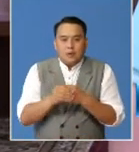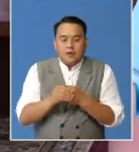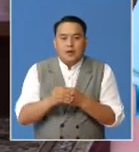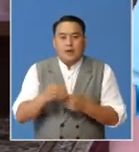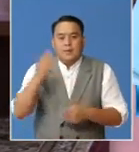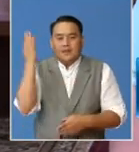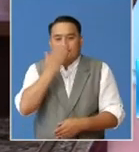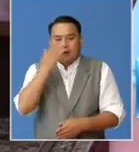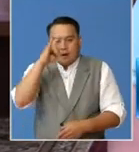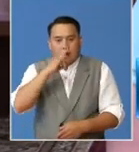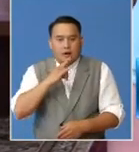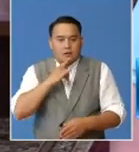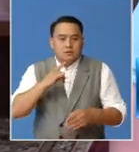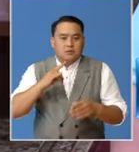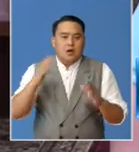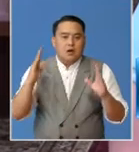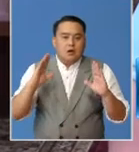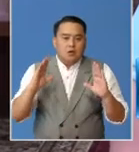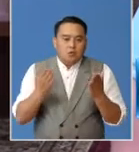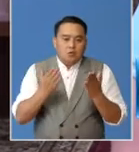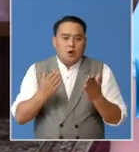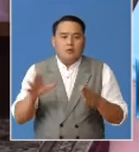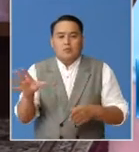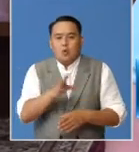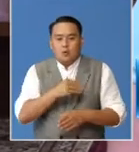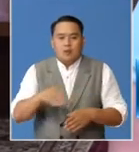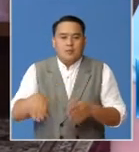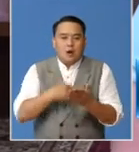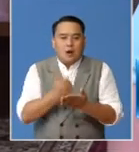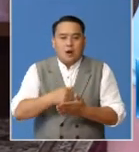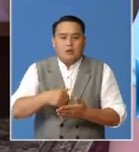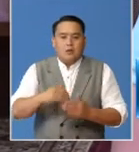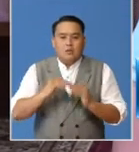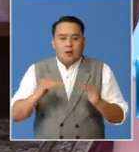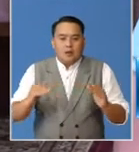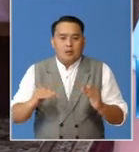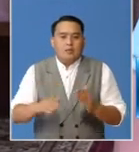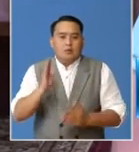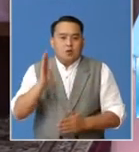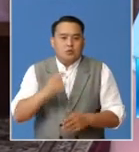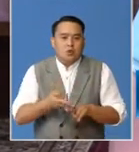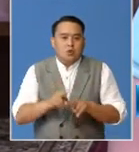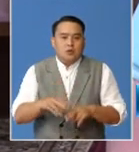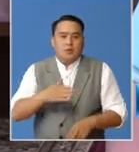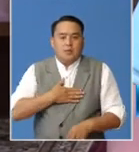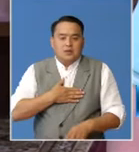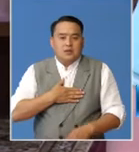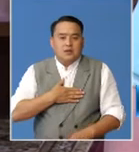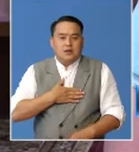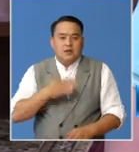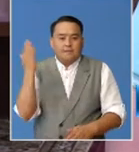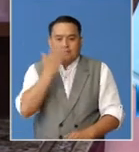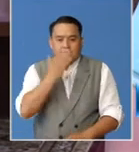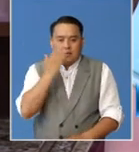болғанымен, бұл қазақтың оқиғасы, қазақ жерінің оқиғасы, басты рөлде қазақтың оқиғасы. Сондықтан да бұл